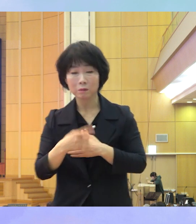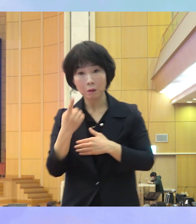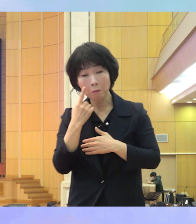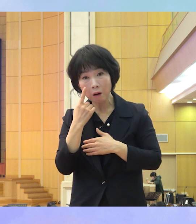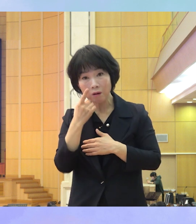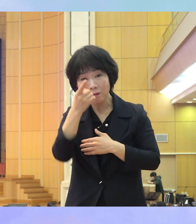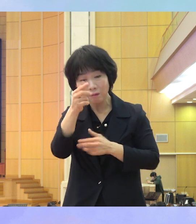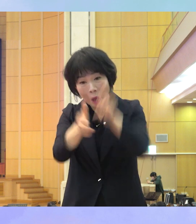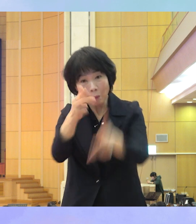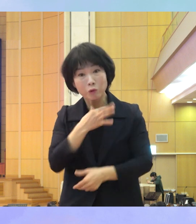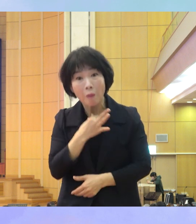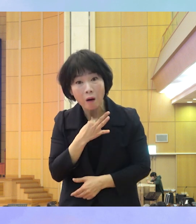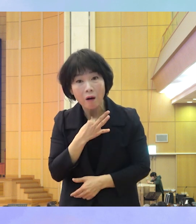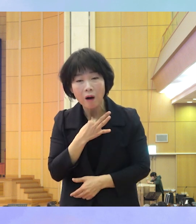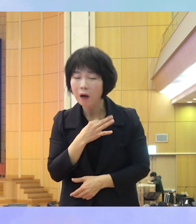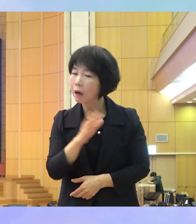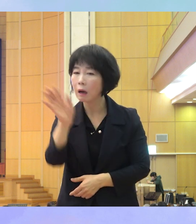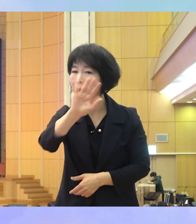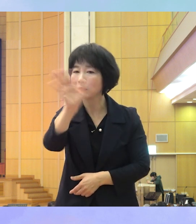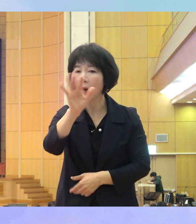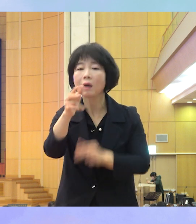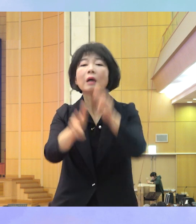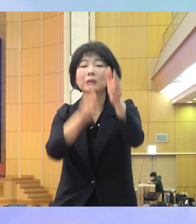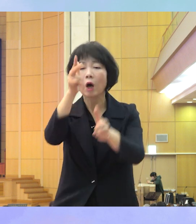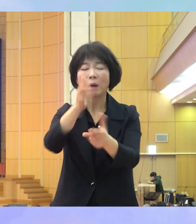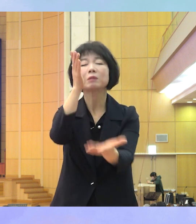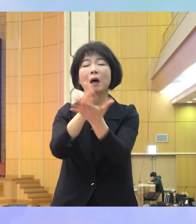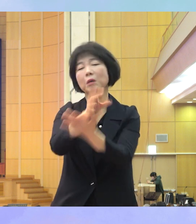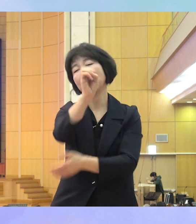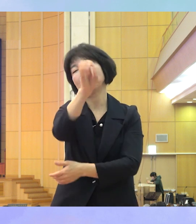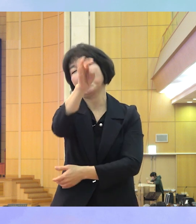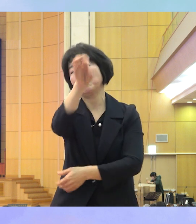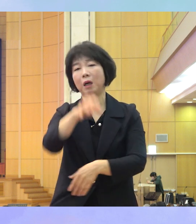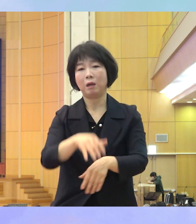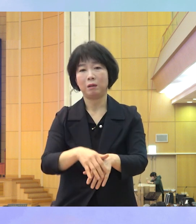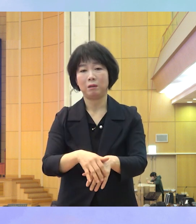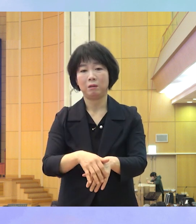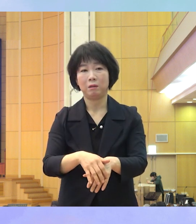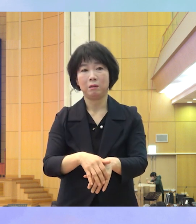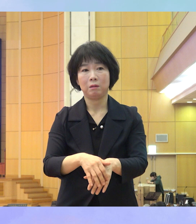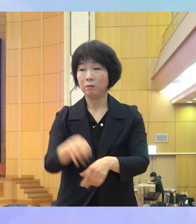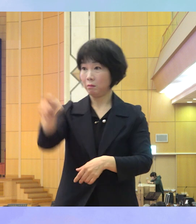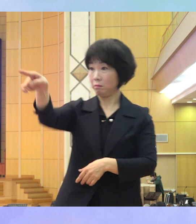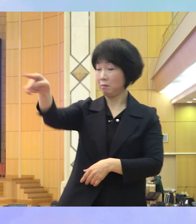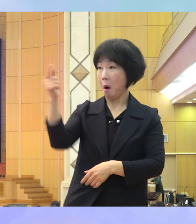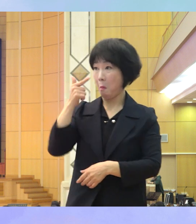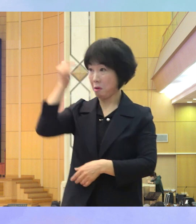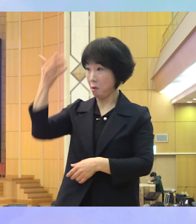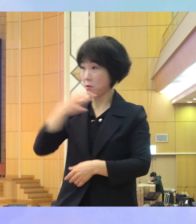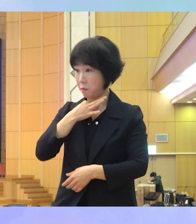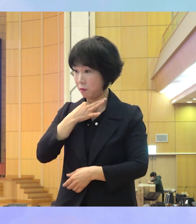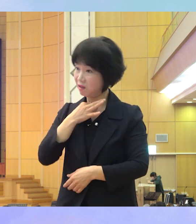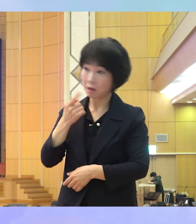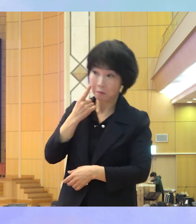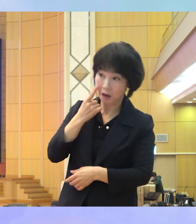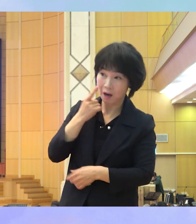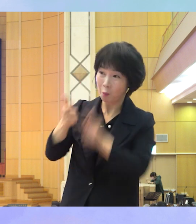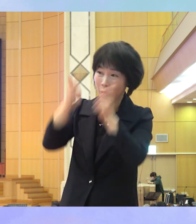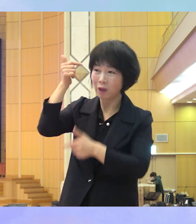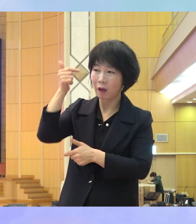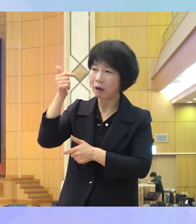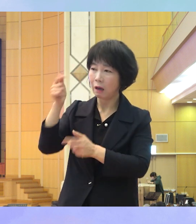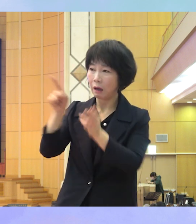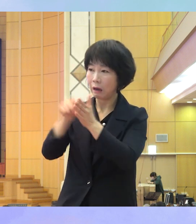하지 마세요. 사업하지 마세요. 어떤 분은 또 신학 간다고 해서 신학 가지 마세요. 그럼 또 신학을